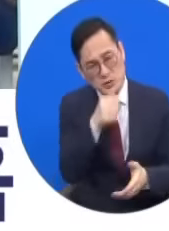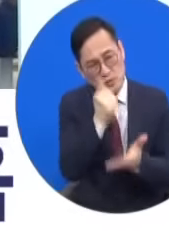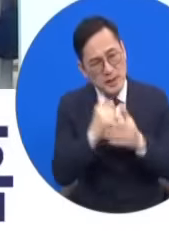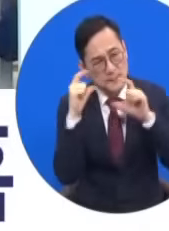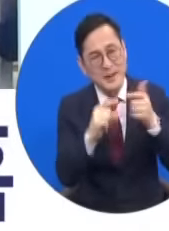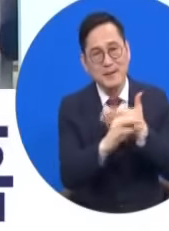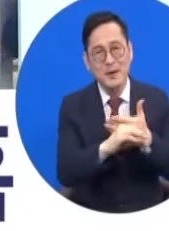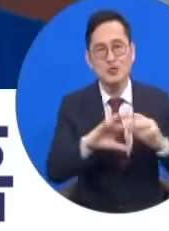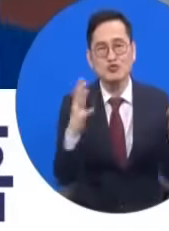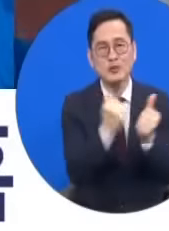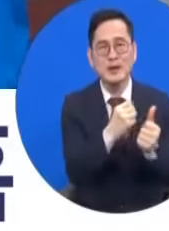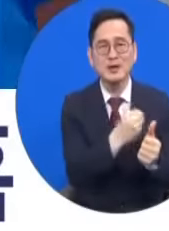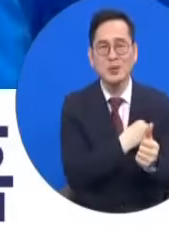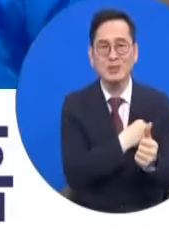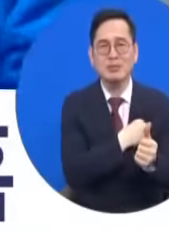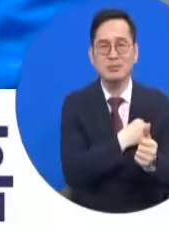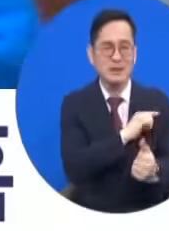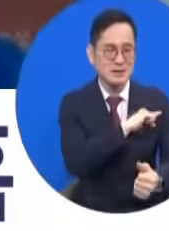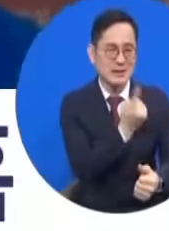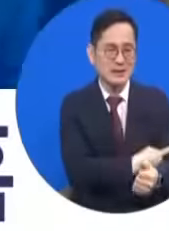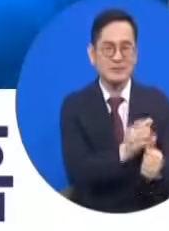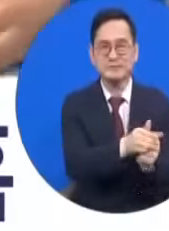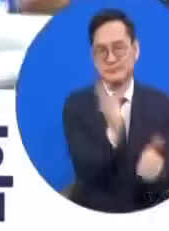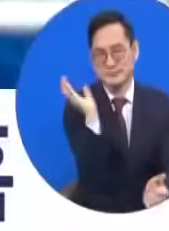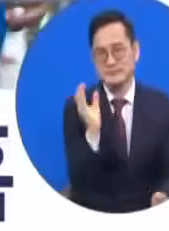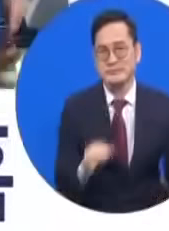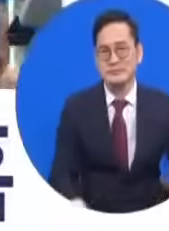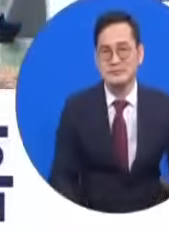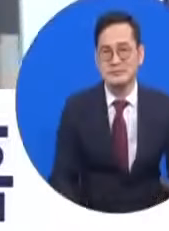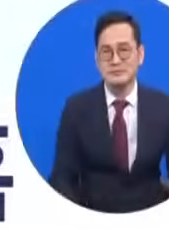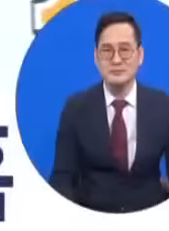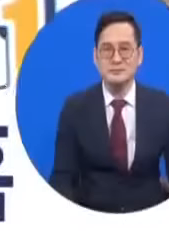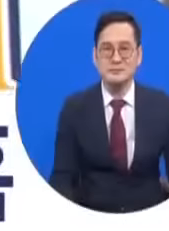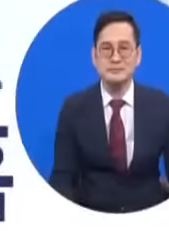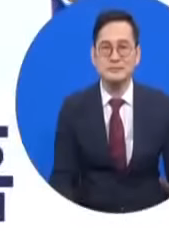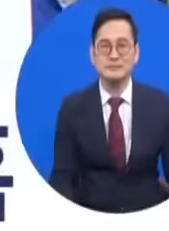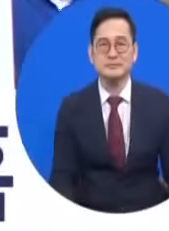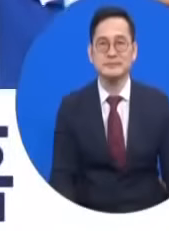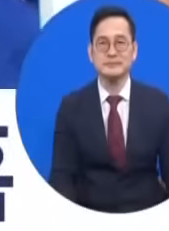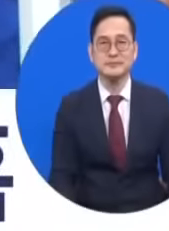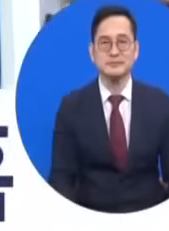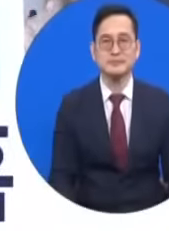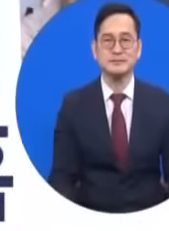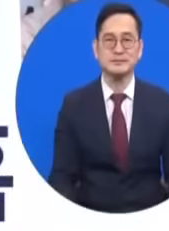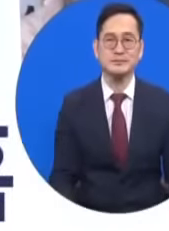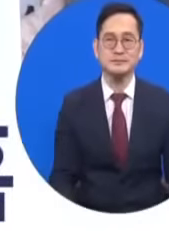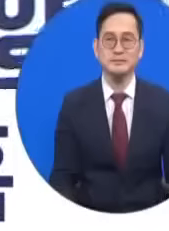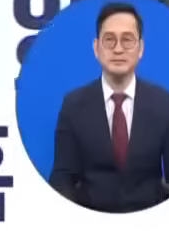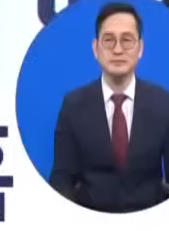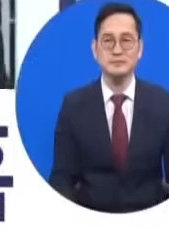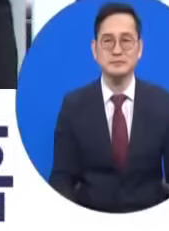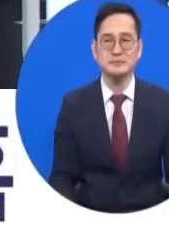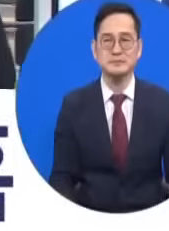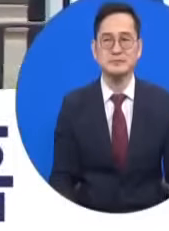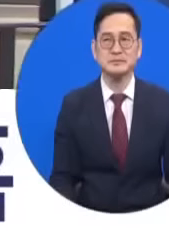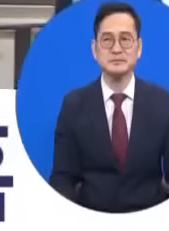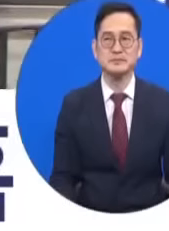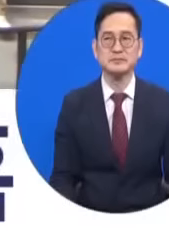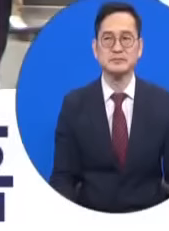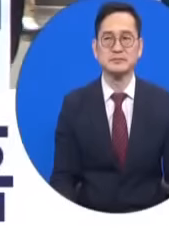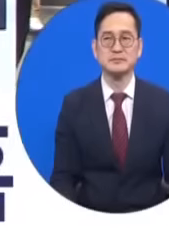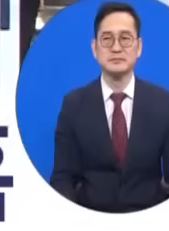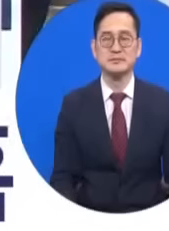판결이 나면 국회의원직을 뭐 유지하기가 굉장히 힘들어질 것이다. 근데 저는 뭐 아무튼 눈여겨보고 있습니다. 저